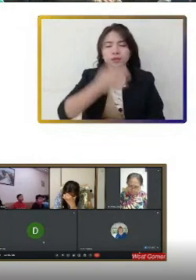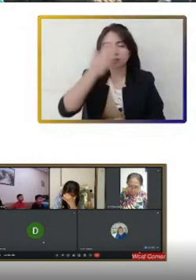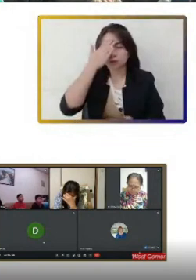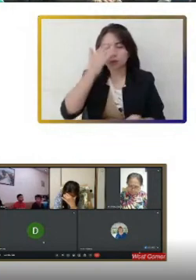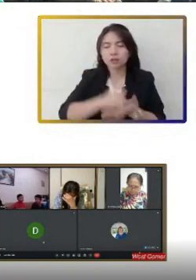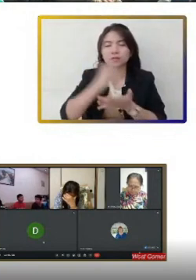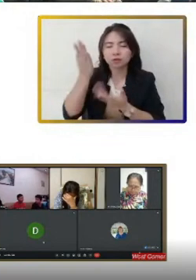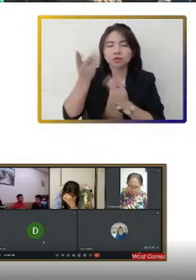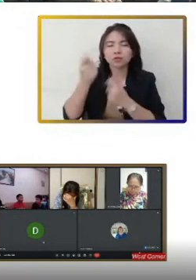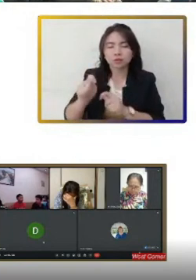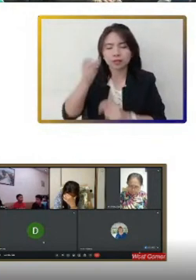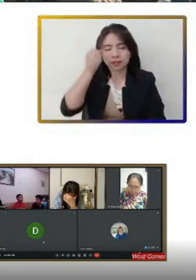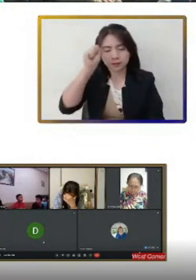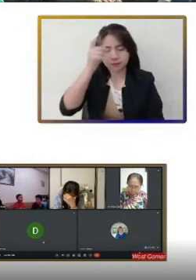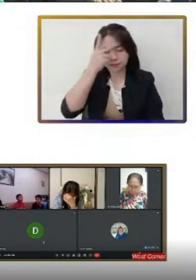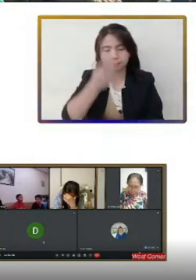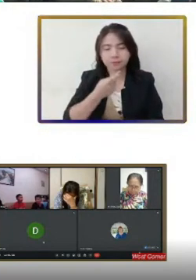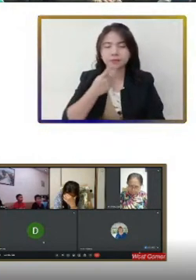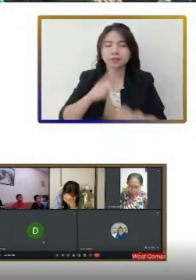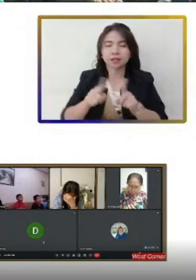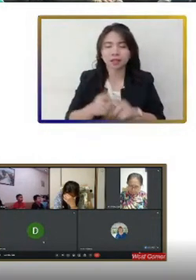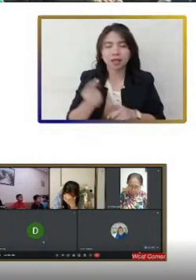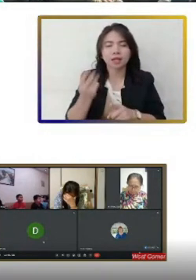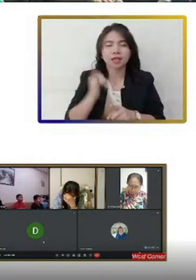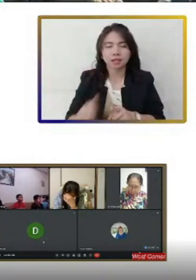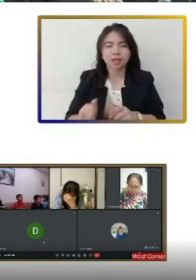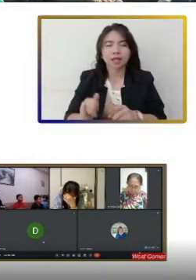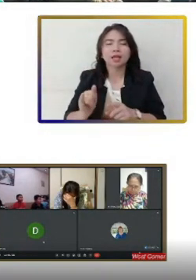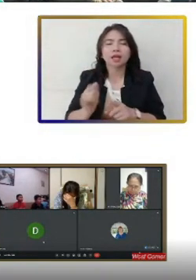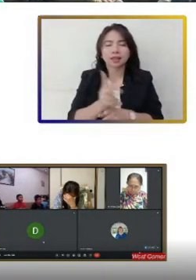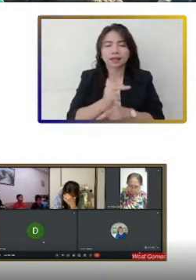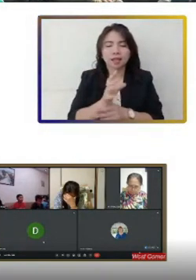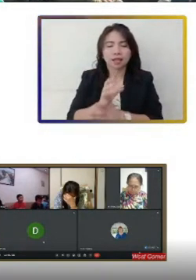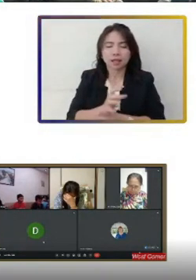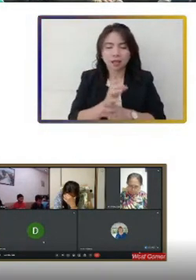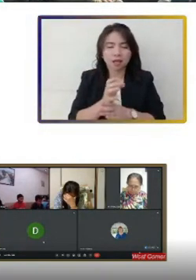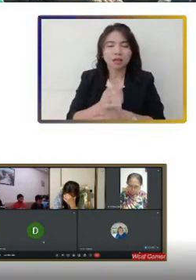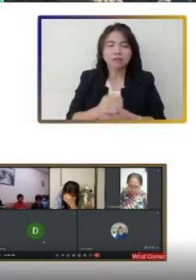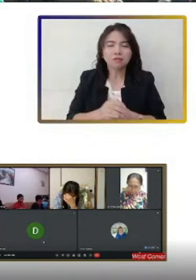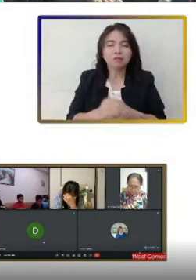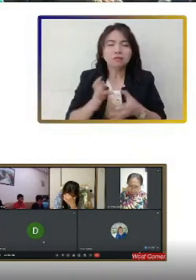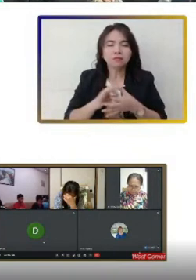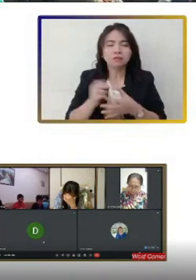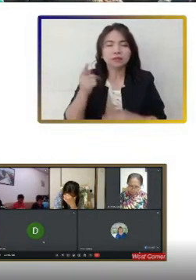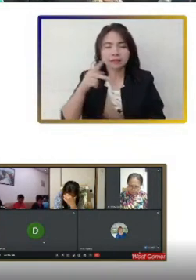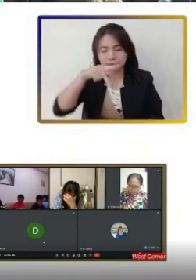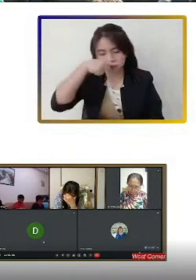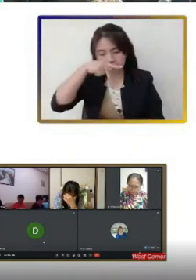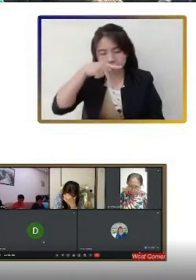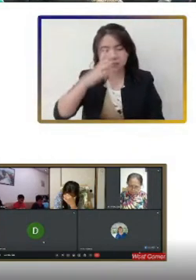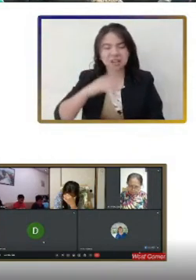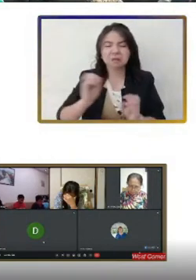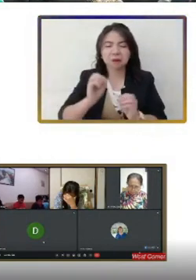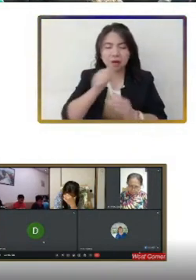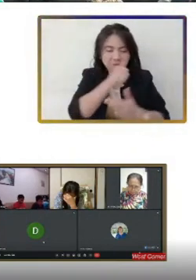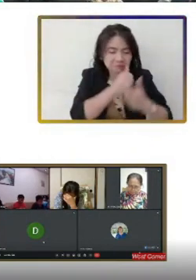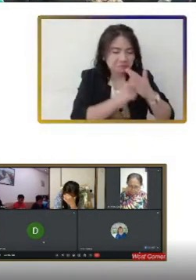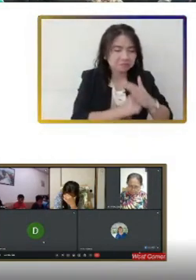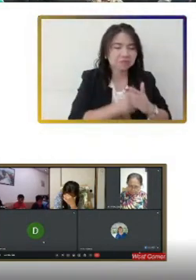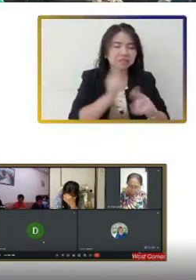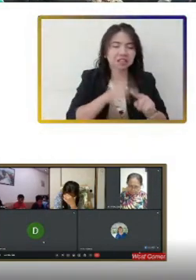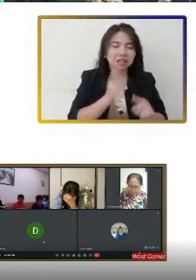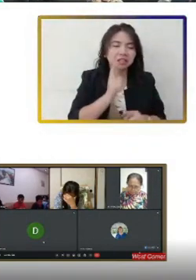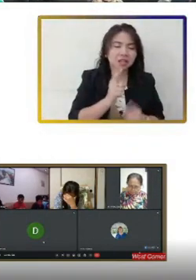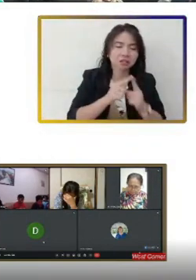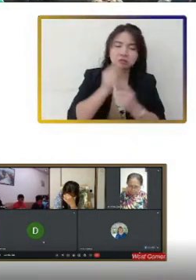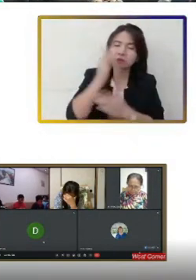Mylene sa pagpapalaki at wala silang sekreto na patungkol sa inyo na hindi nila sasabihin, Panginoon.